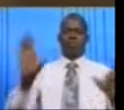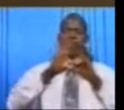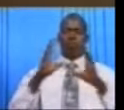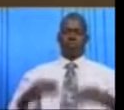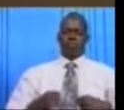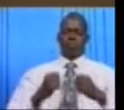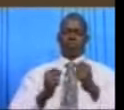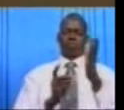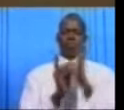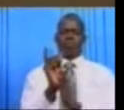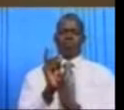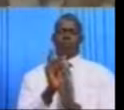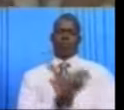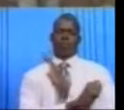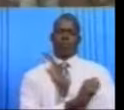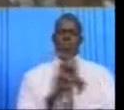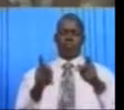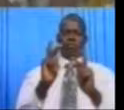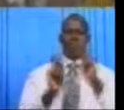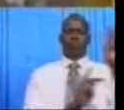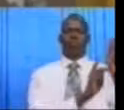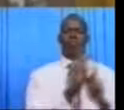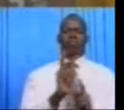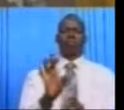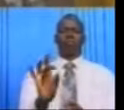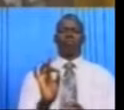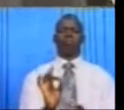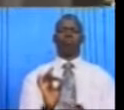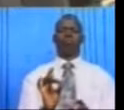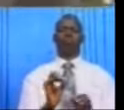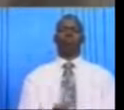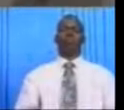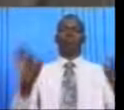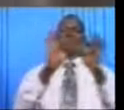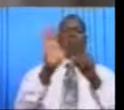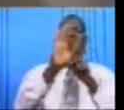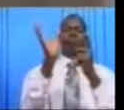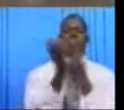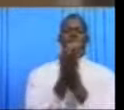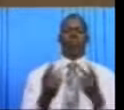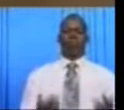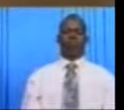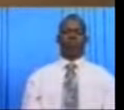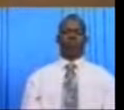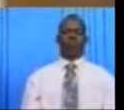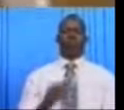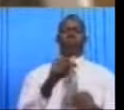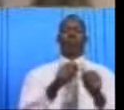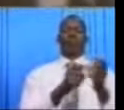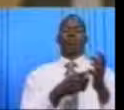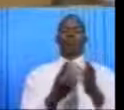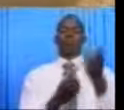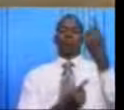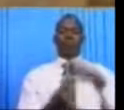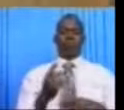développement de Thion qui, en retour, permet aux populations d'Agen de découvrir les potentialités culturelles de la localité. À chaque fois qu'ils viennent nous